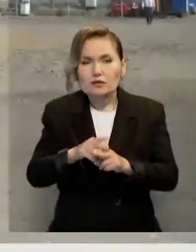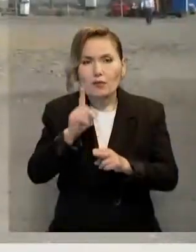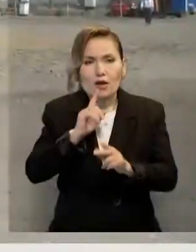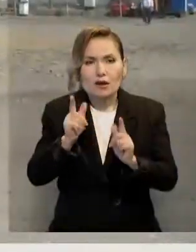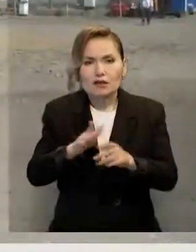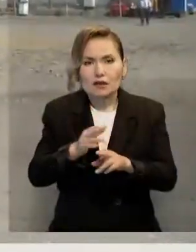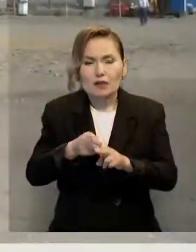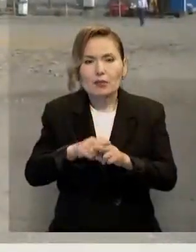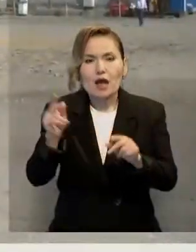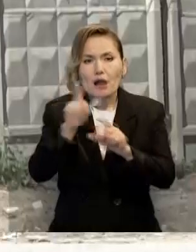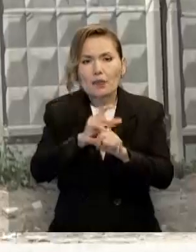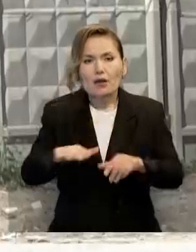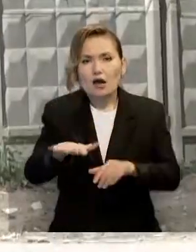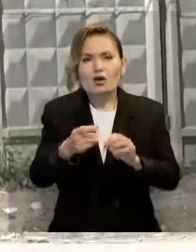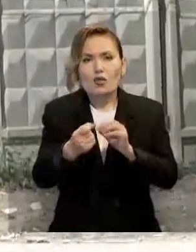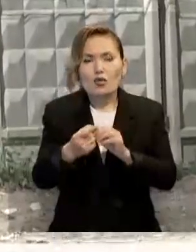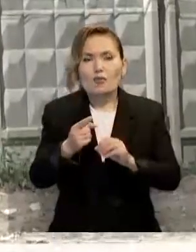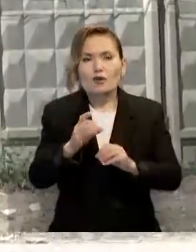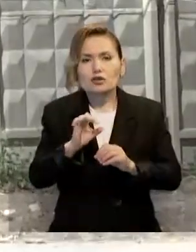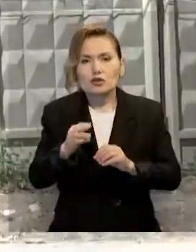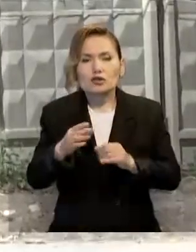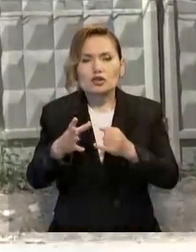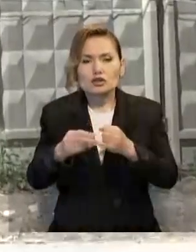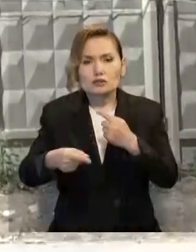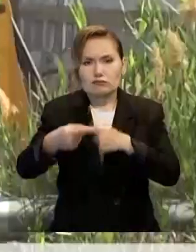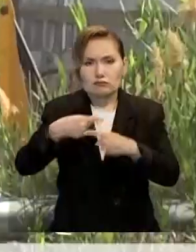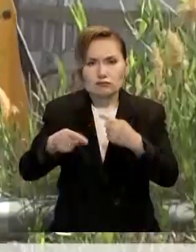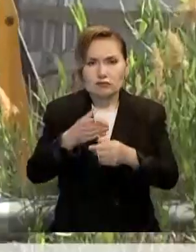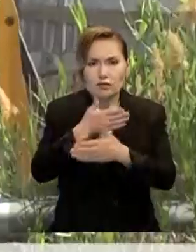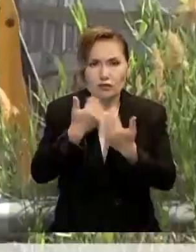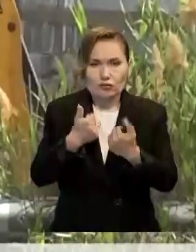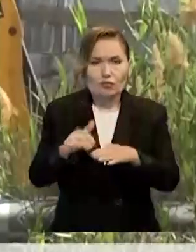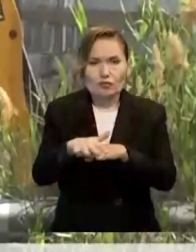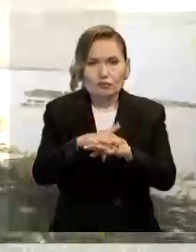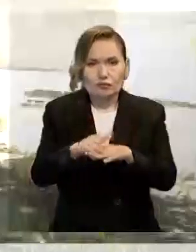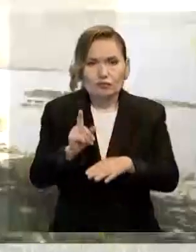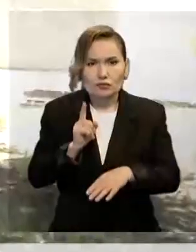Өйткені мектеп аумағындағы 11 сотықтай жер қайтарылмай қалған.